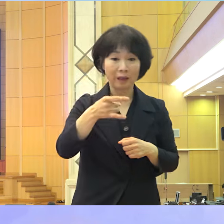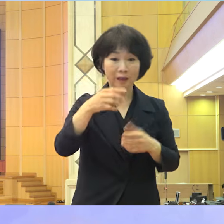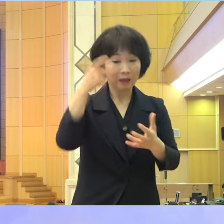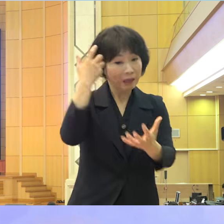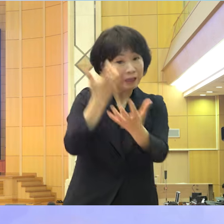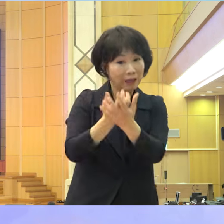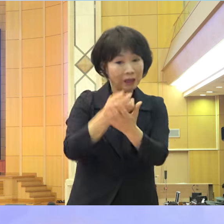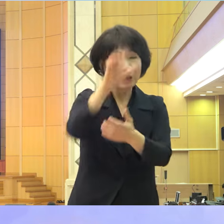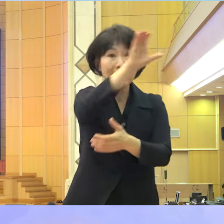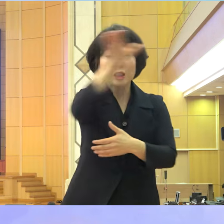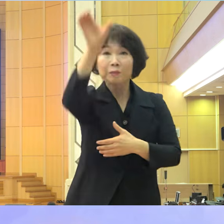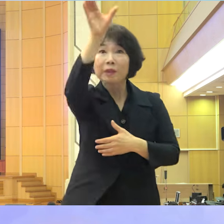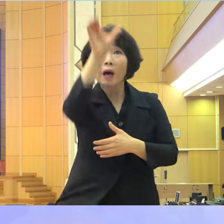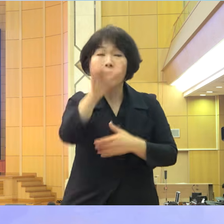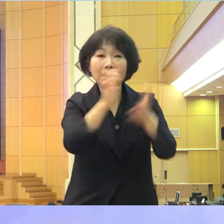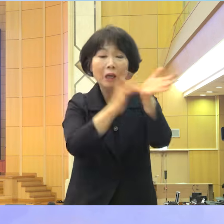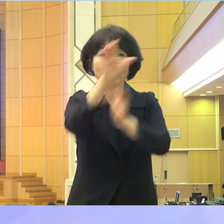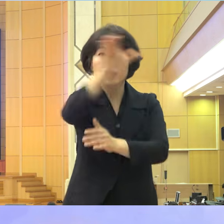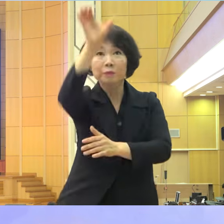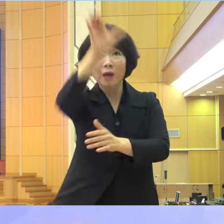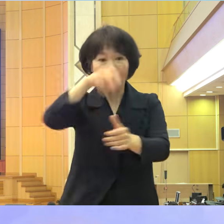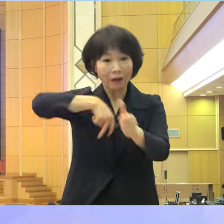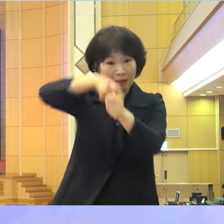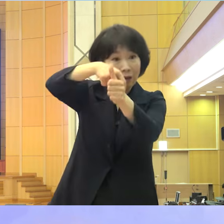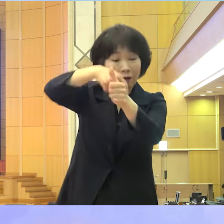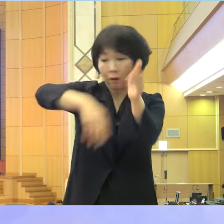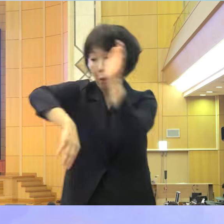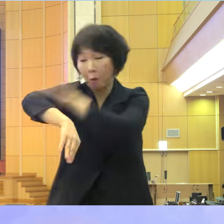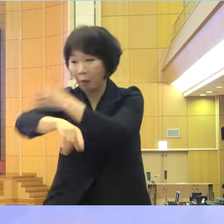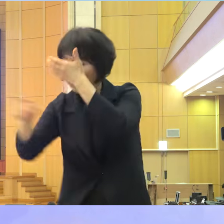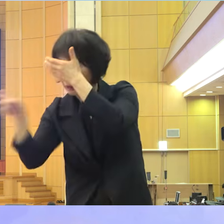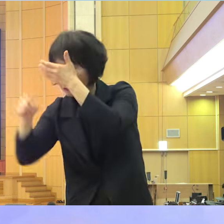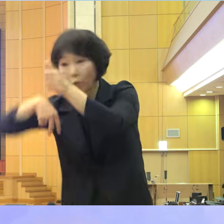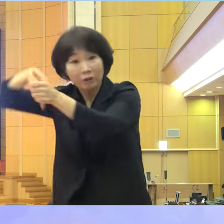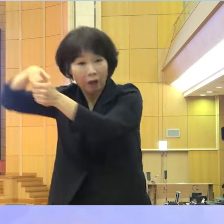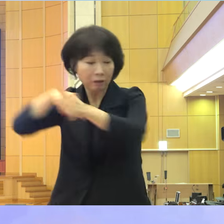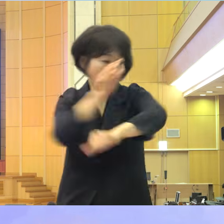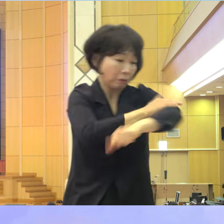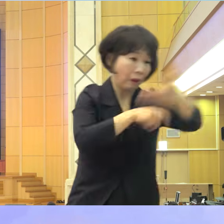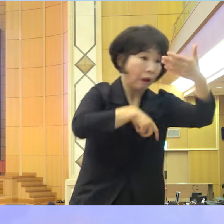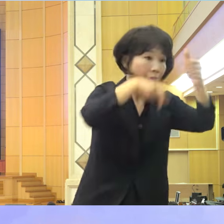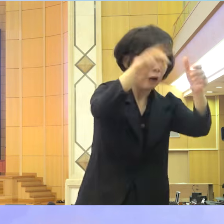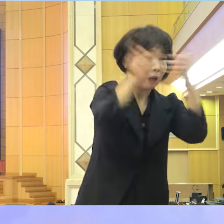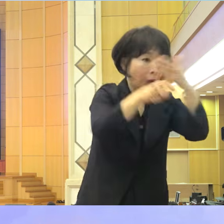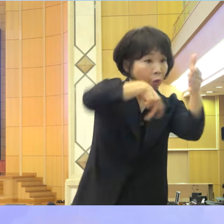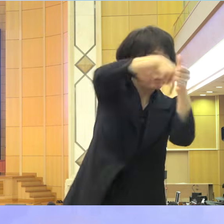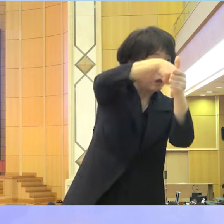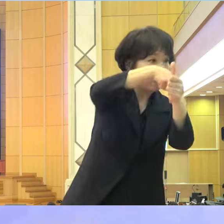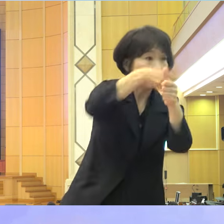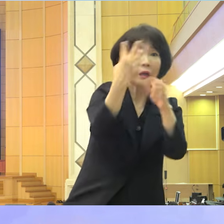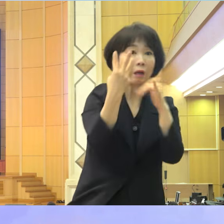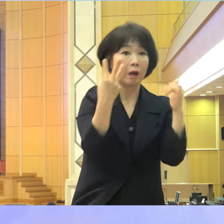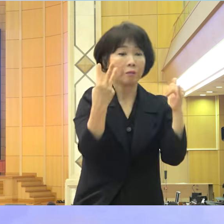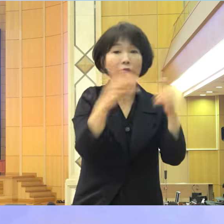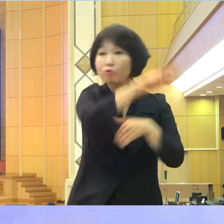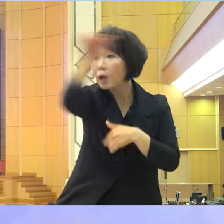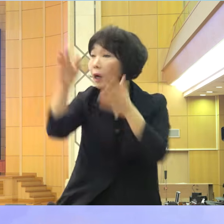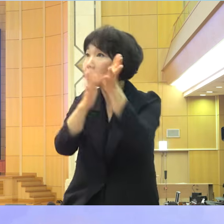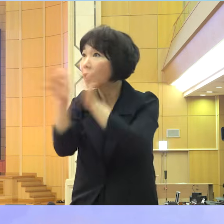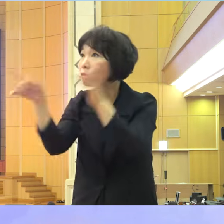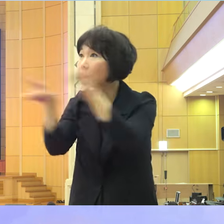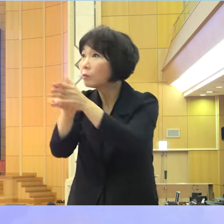간에 갈보리 언덕에 예수님 십자가, 강도 십자가, 이게 인간 세자야. 예수 믿고 복 받는다는